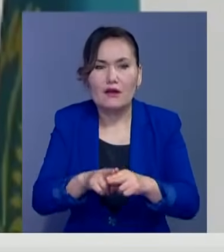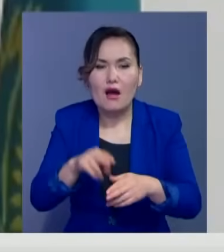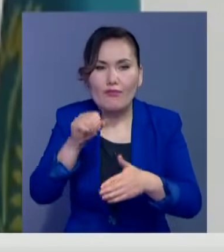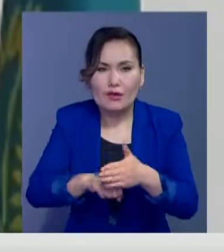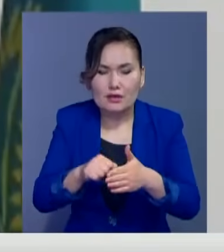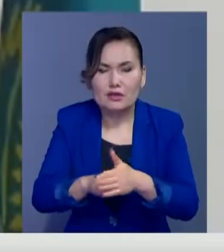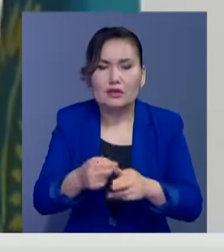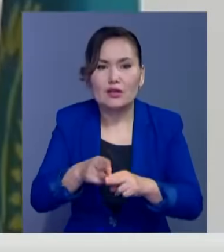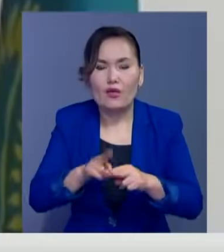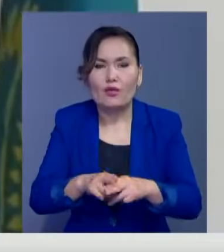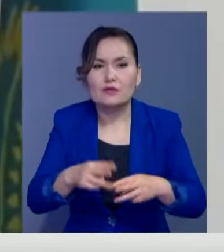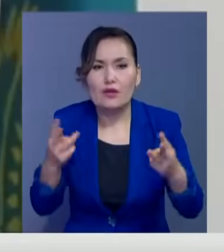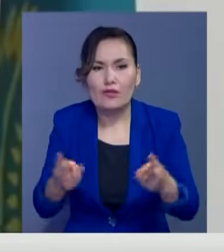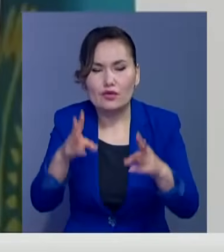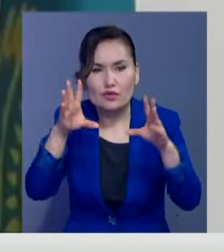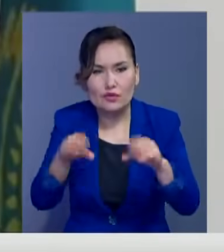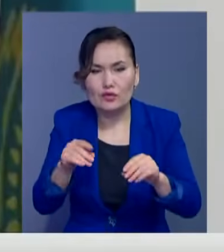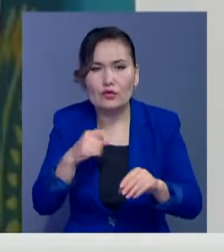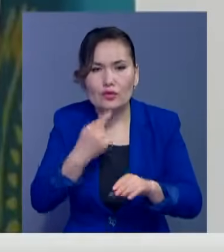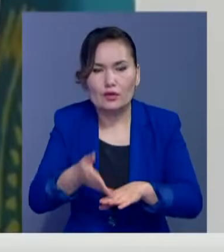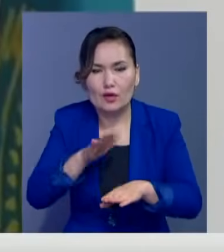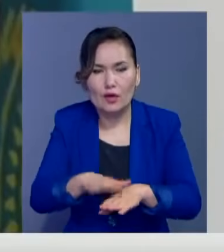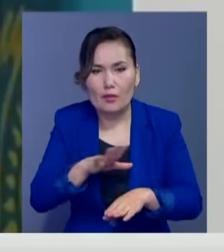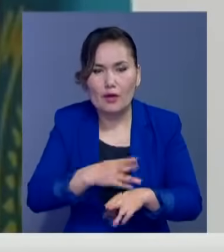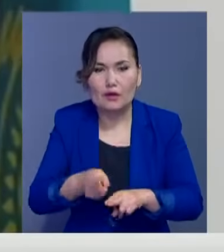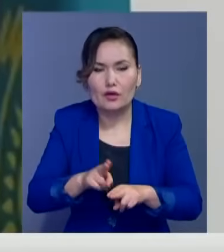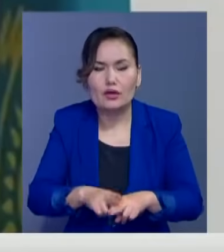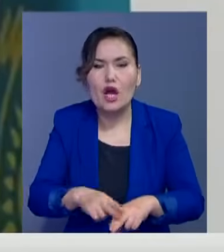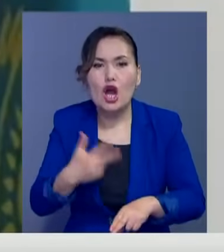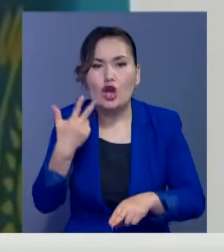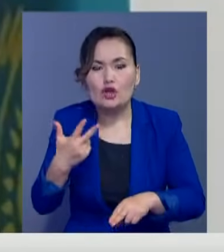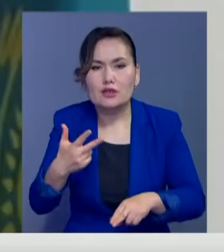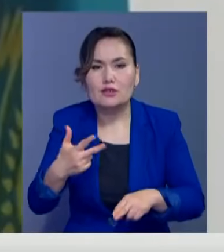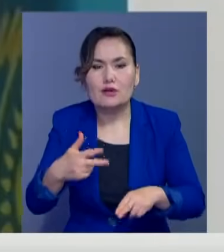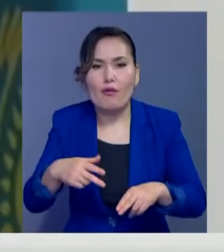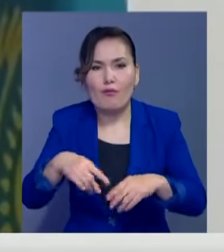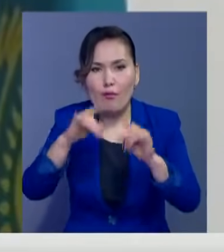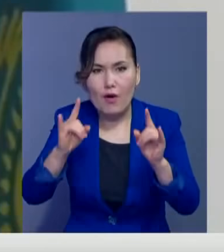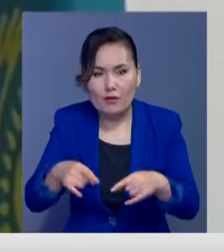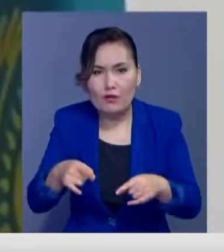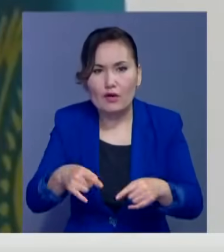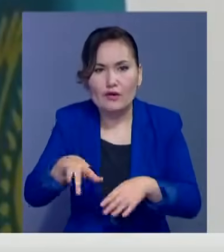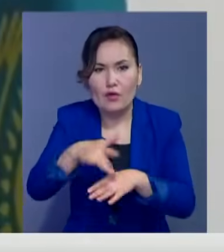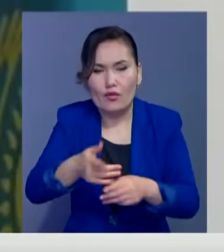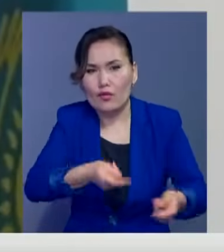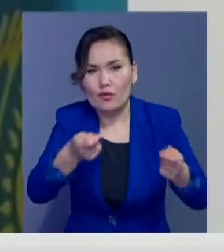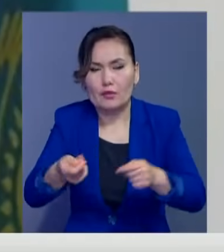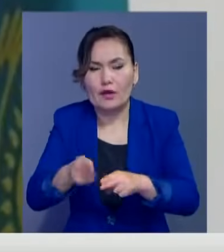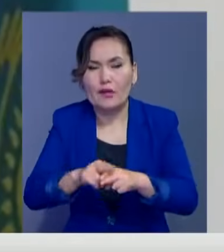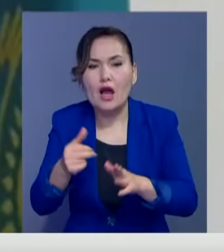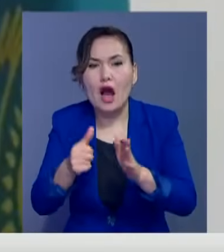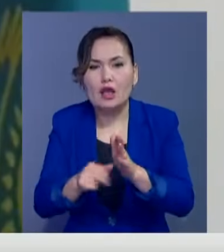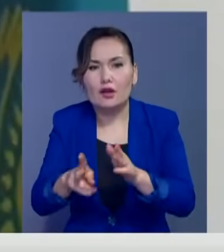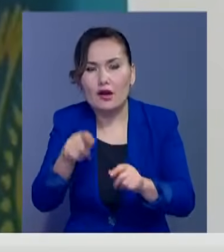Жанып жатқан қоймадан 50 литрлік кислородтық 3 баллон шығарылды. Қабылданған шаралардың арқасында 600 шаршы